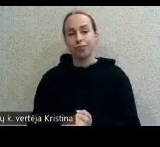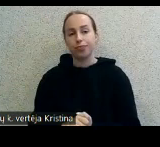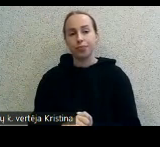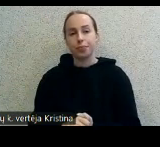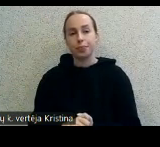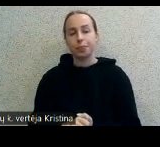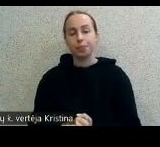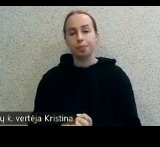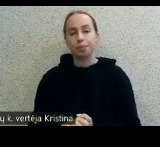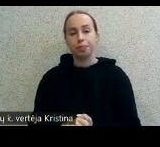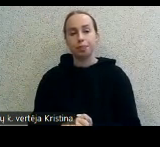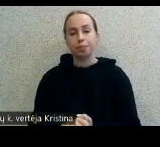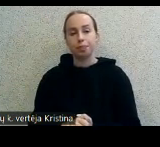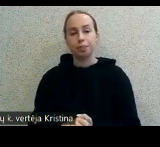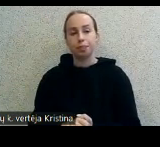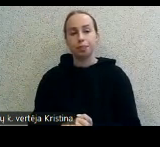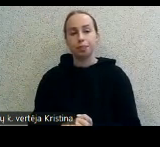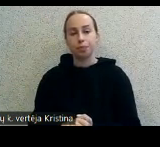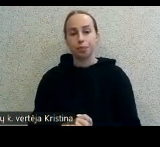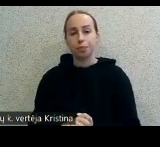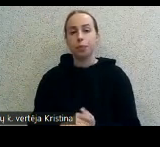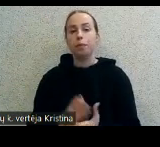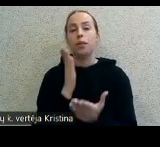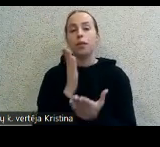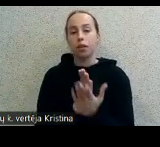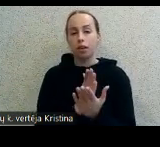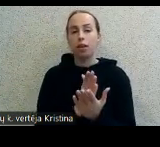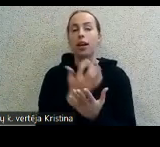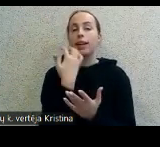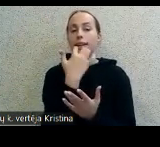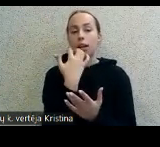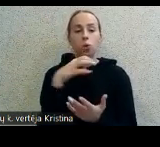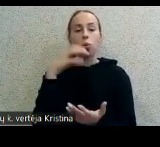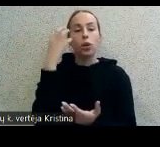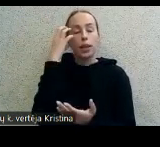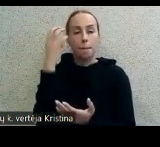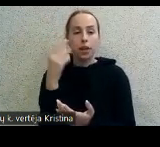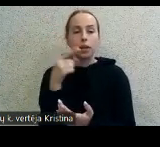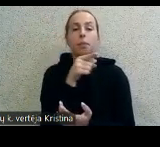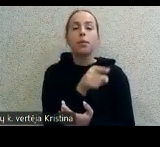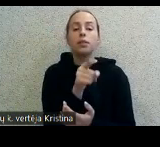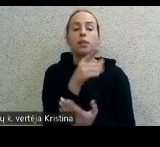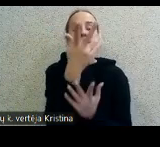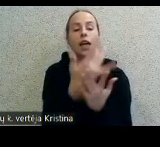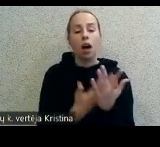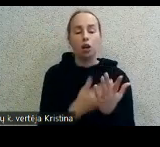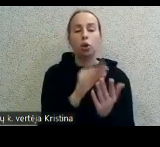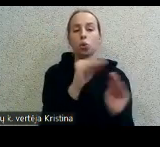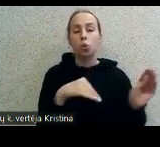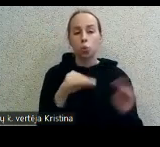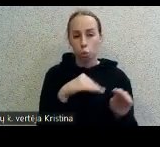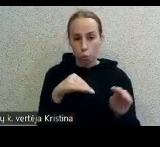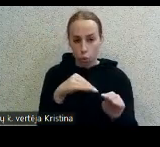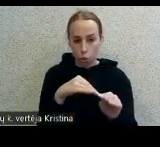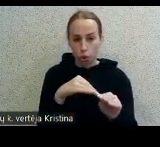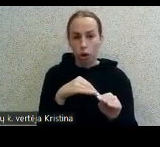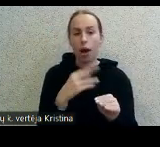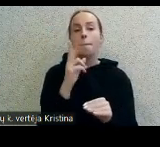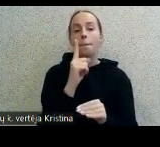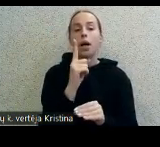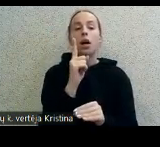Taigi, taip, yra literatūros departamentai, kurie kuria šios sąrašus. Tačiau nuo